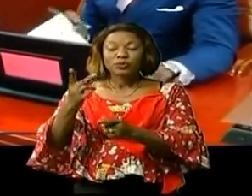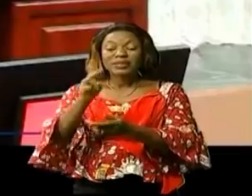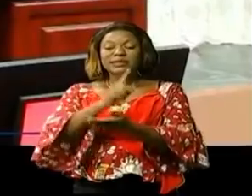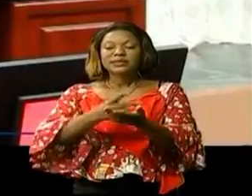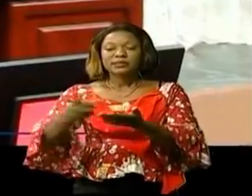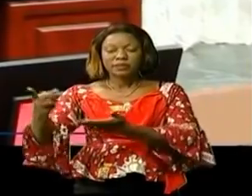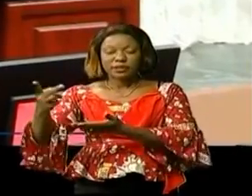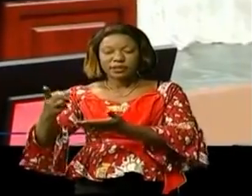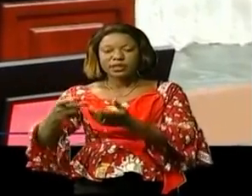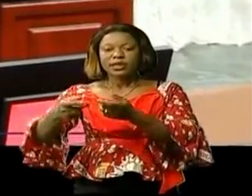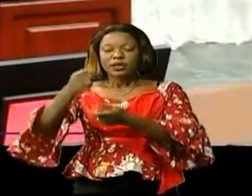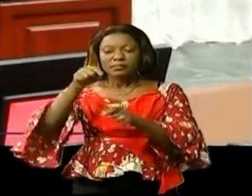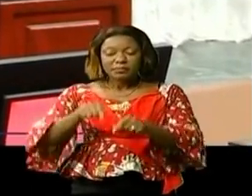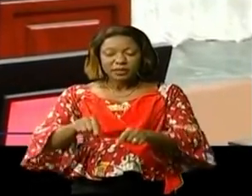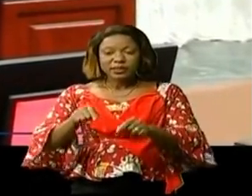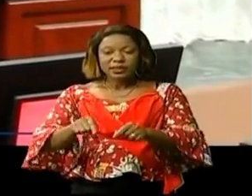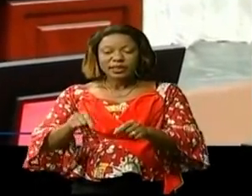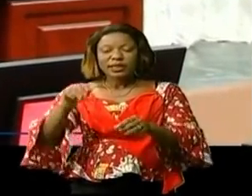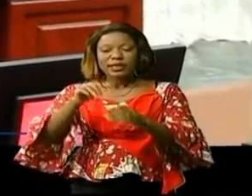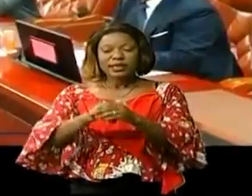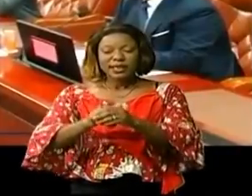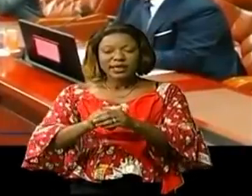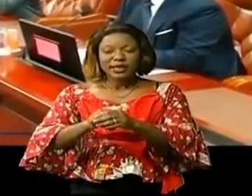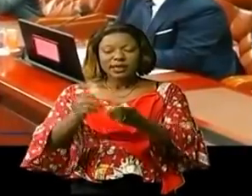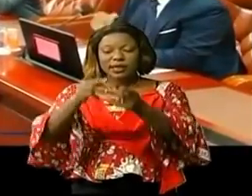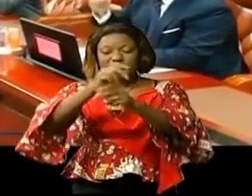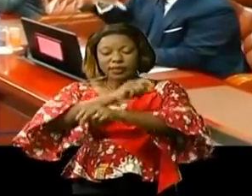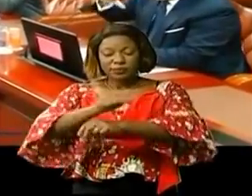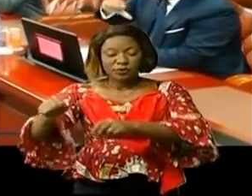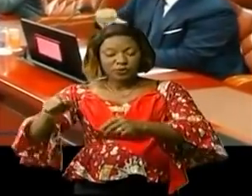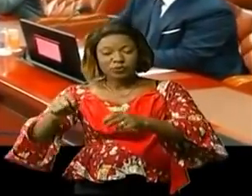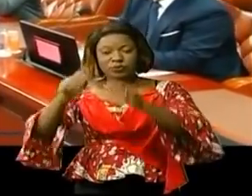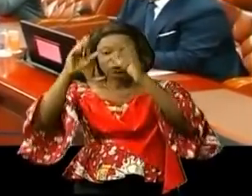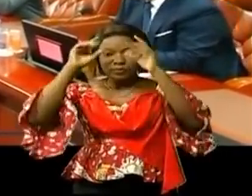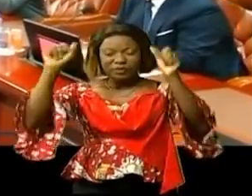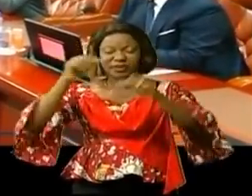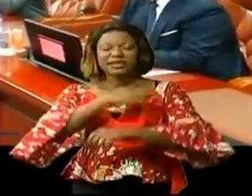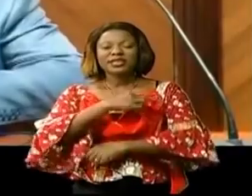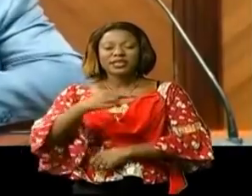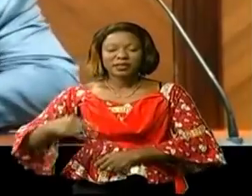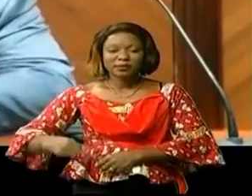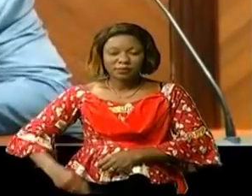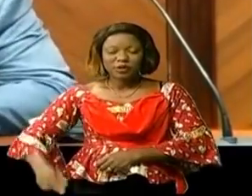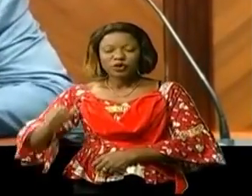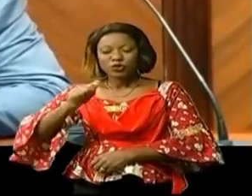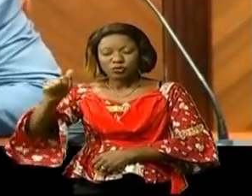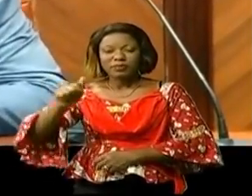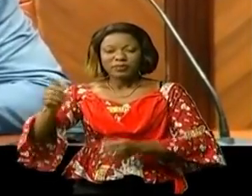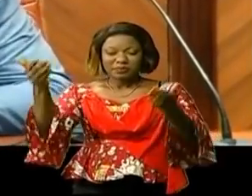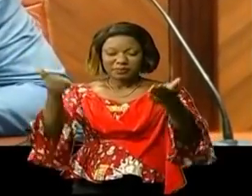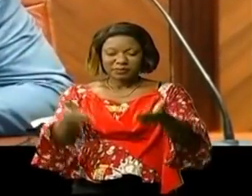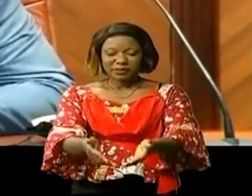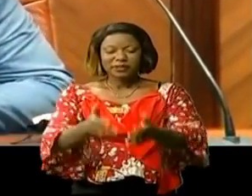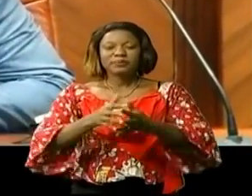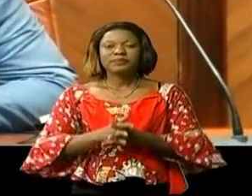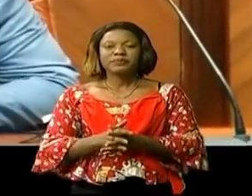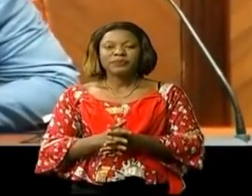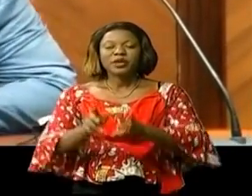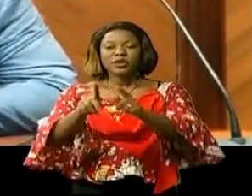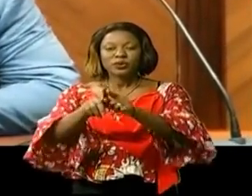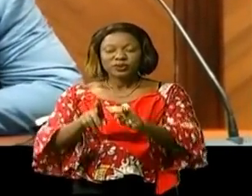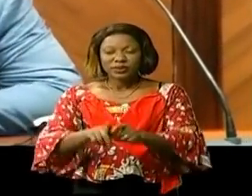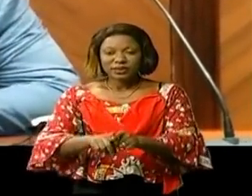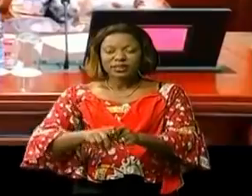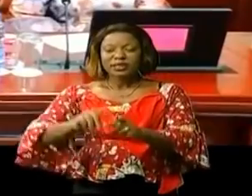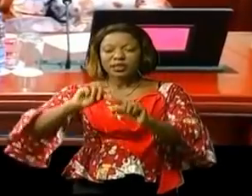été renouvelé ce mercredi à la Cité de l'Union africaine au cours de l'audience que le président de la République, Félix-Antoine Tshisekedi Tshilombo, a accordée à